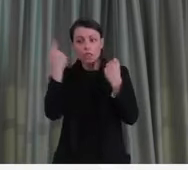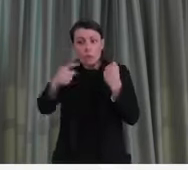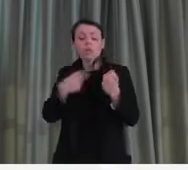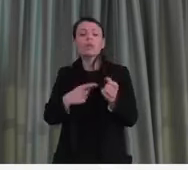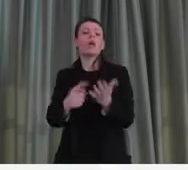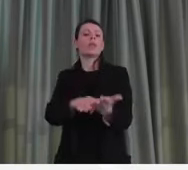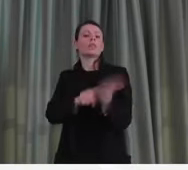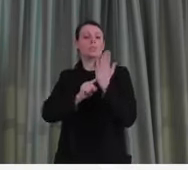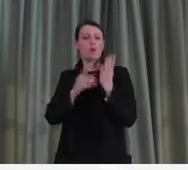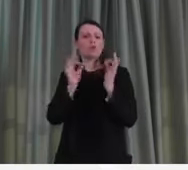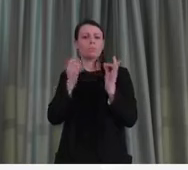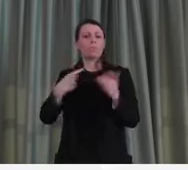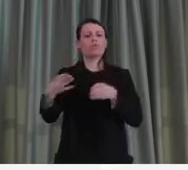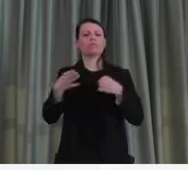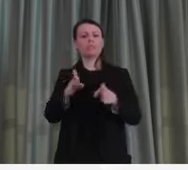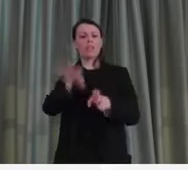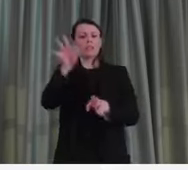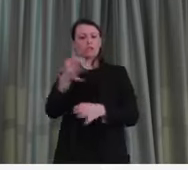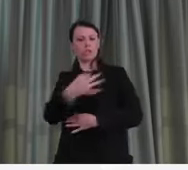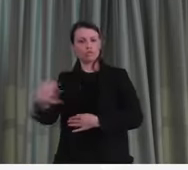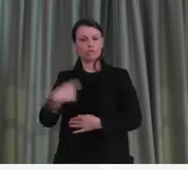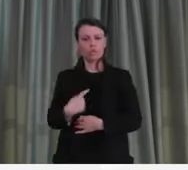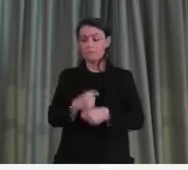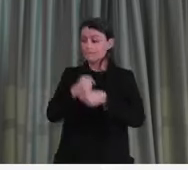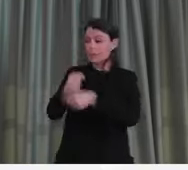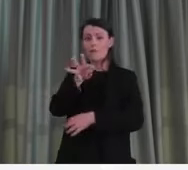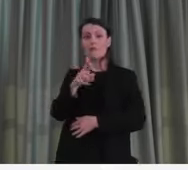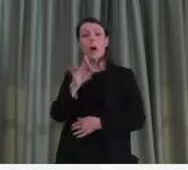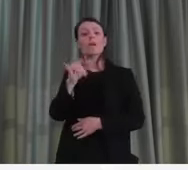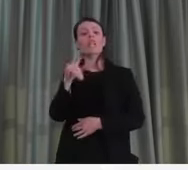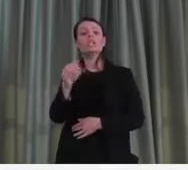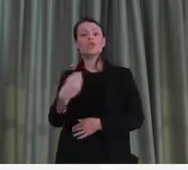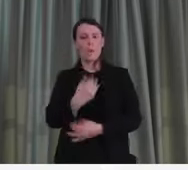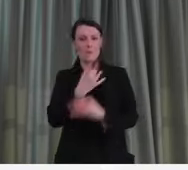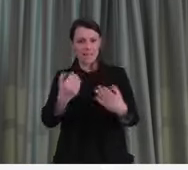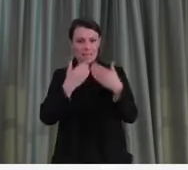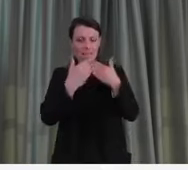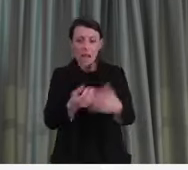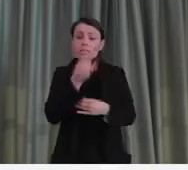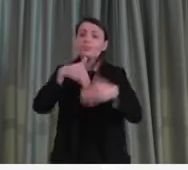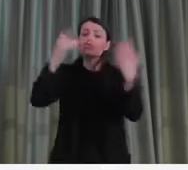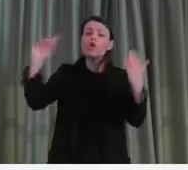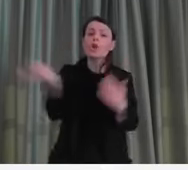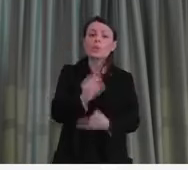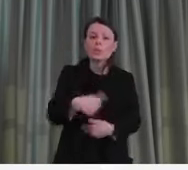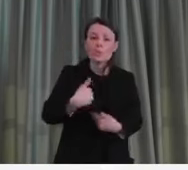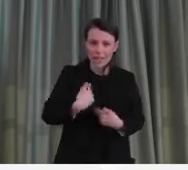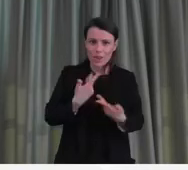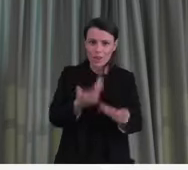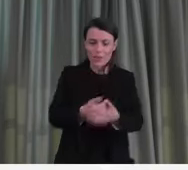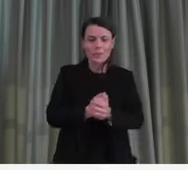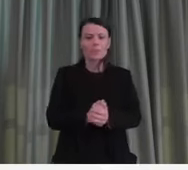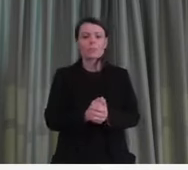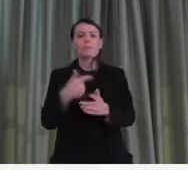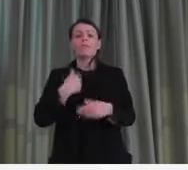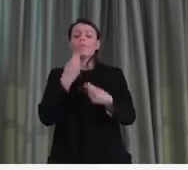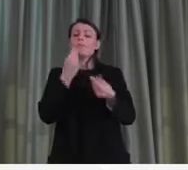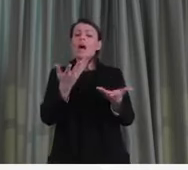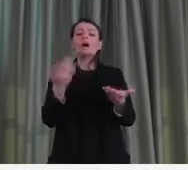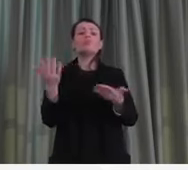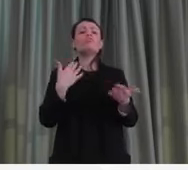fabrizio bene grazie buongiorno a tutti anche da parte mia cominciamo subito con il dato della mobilità